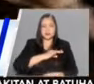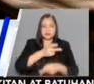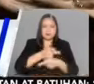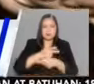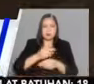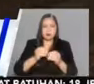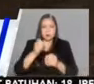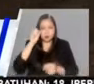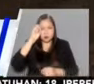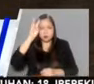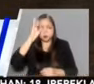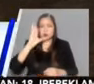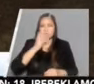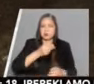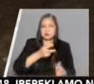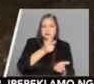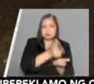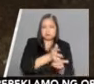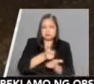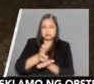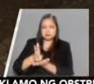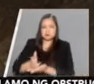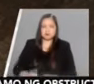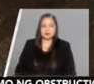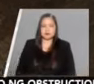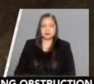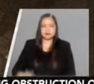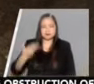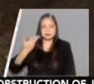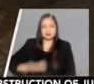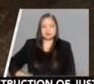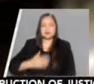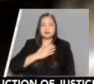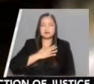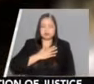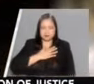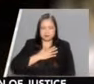sino yung mga nagpa-park. James Agustin, nagbabalita para sa GMA Integrated News.